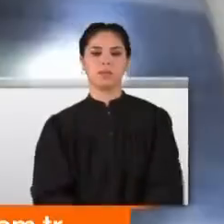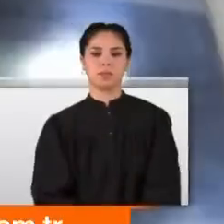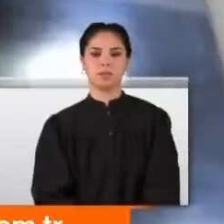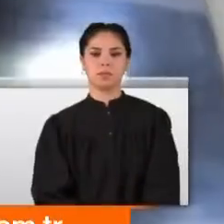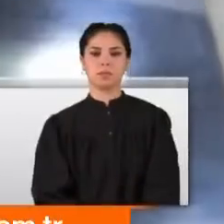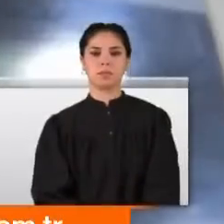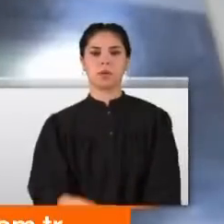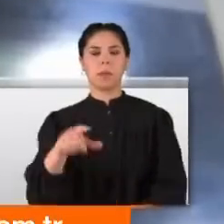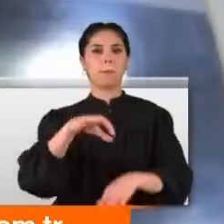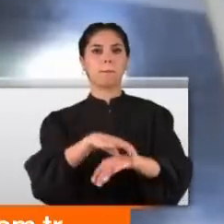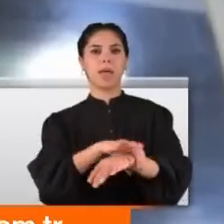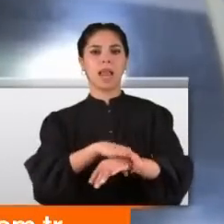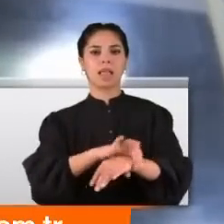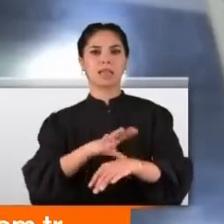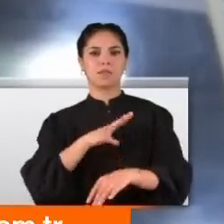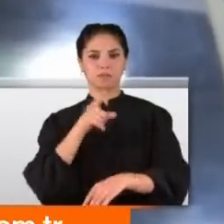bileziklerinizi tartıyoruz.